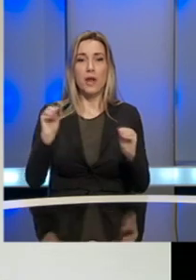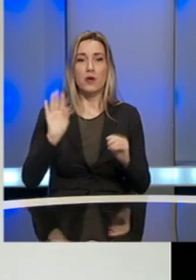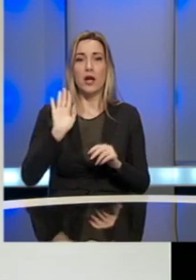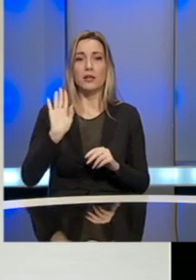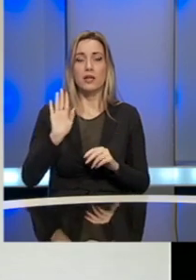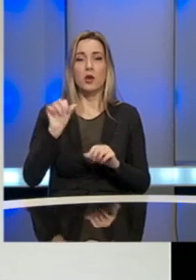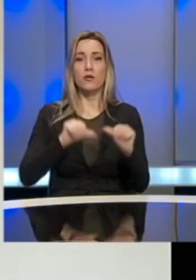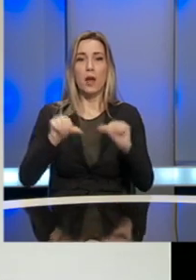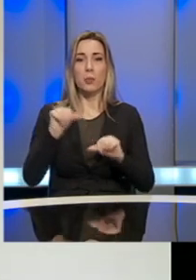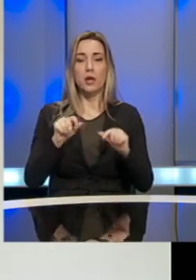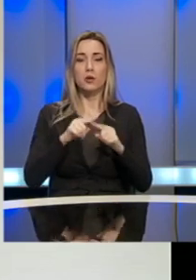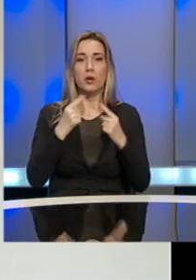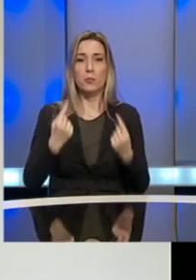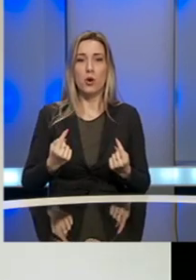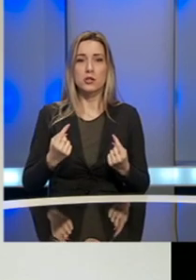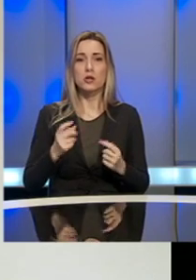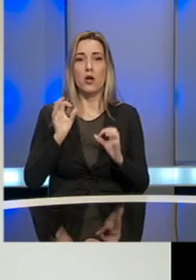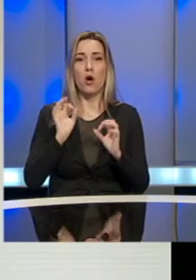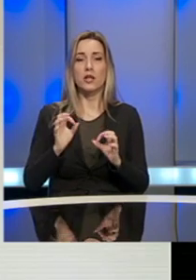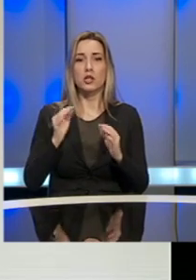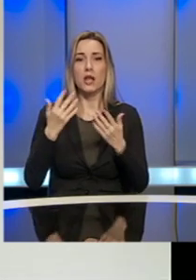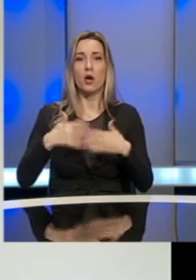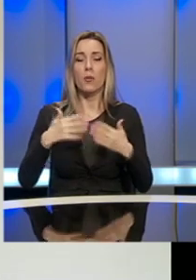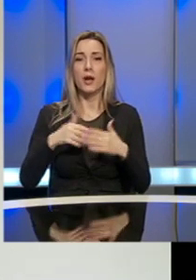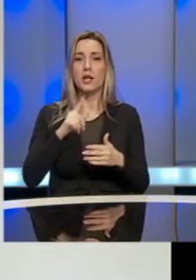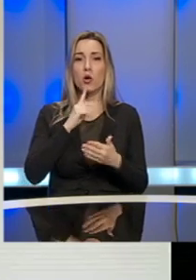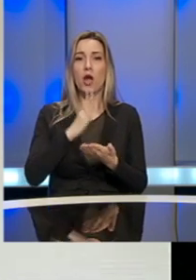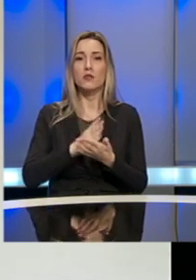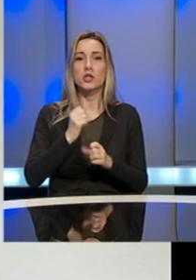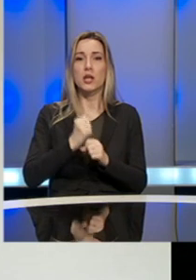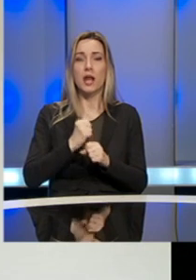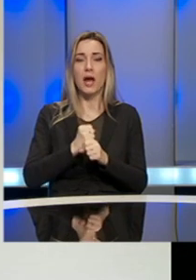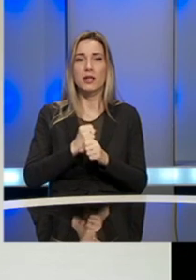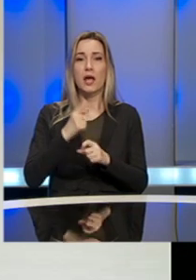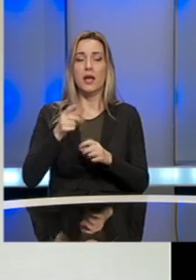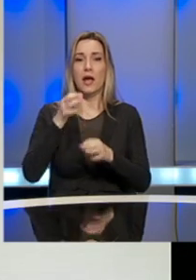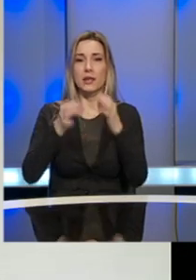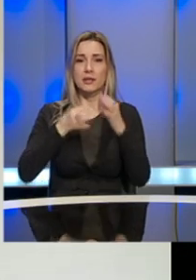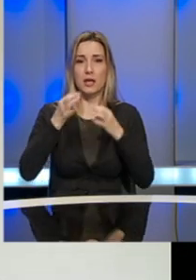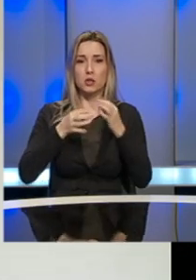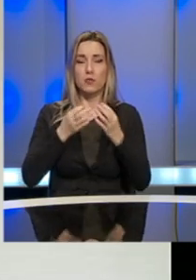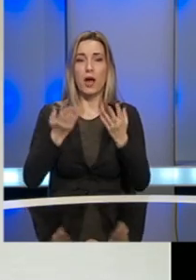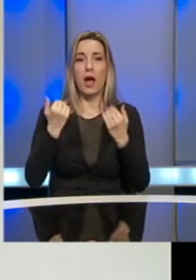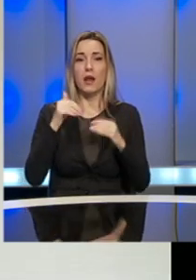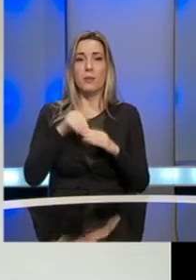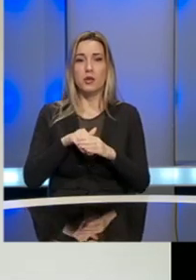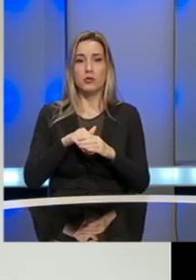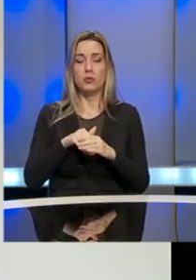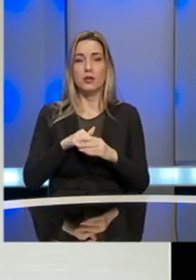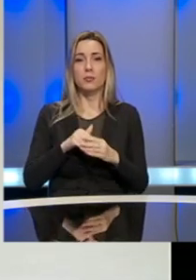njihovim laboratorijima postoje određene kompanije koje već radi na izradi testova. Međutim,